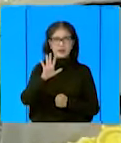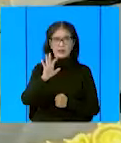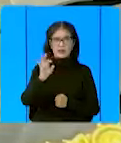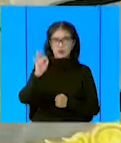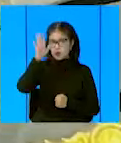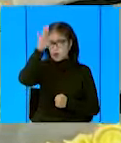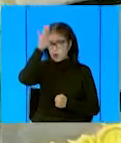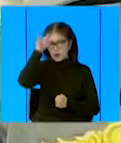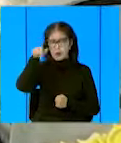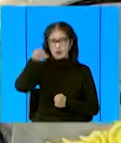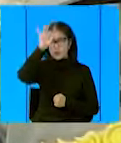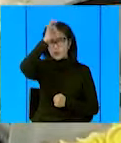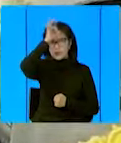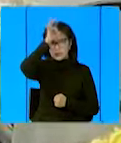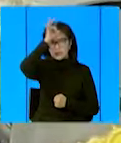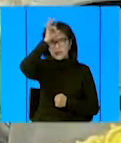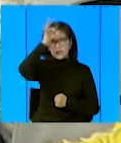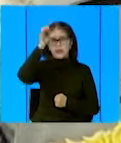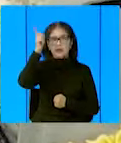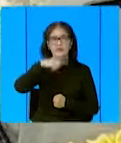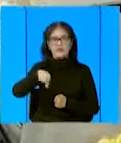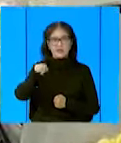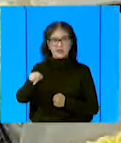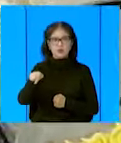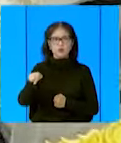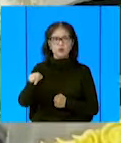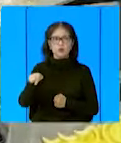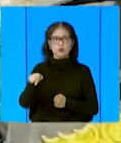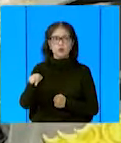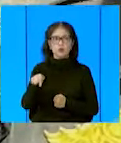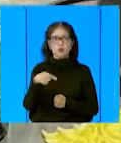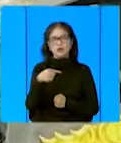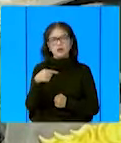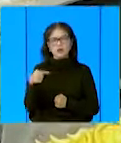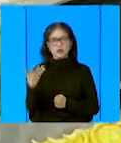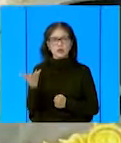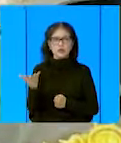Polri. Ditambah dengan dari Satpol PP, ya mungkin kurang lebih berapa?